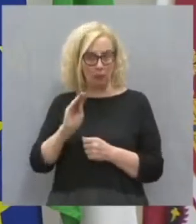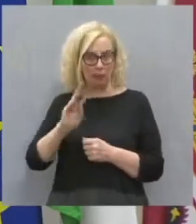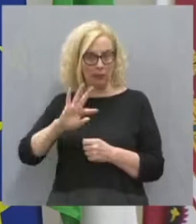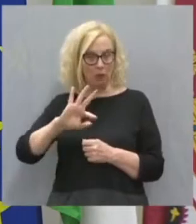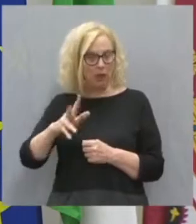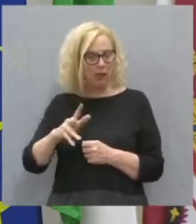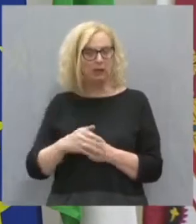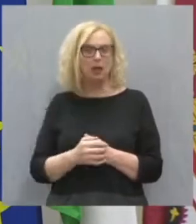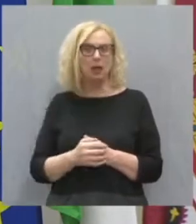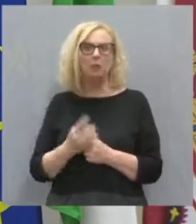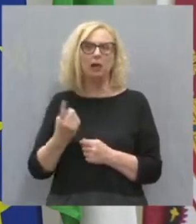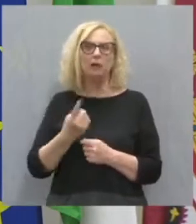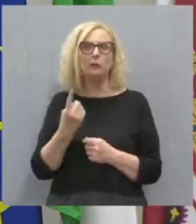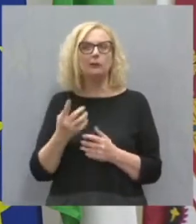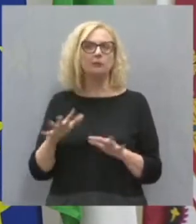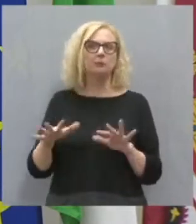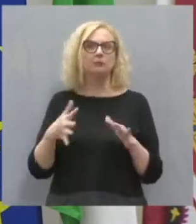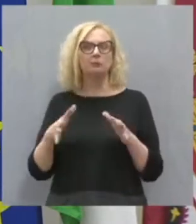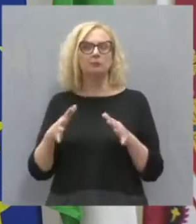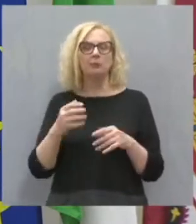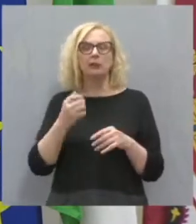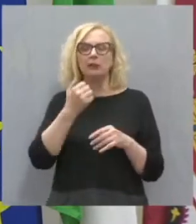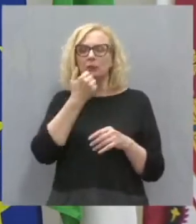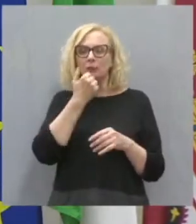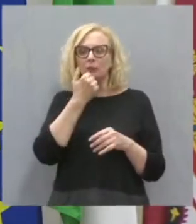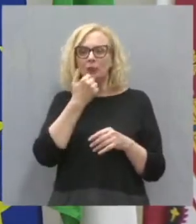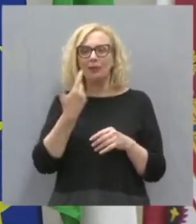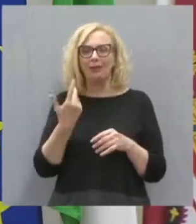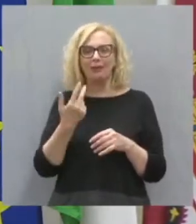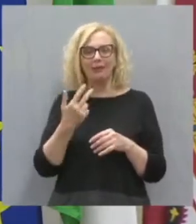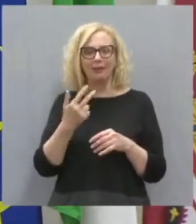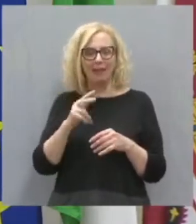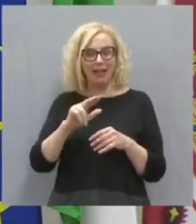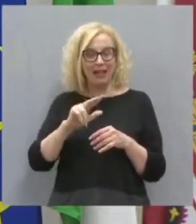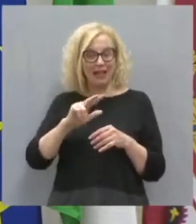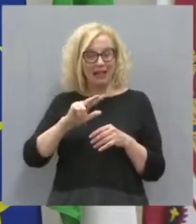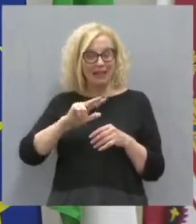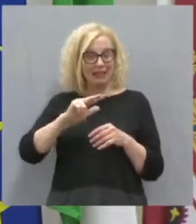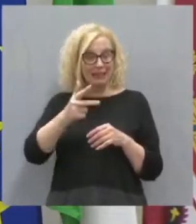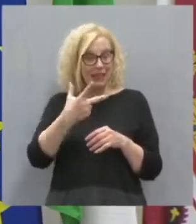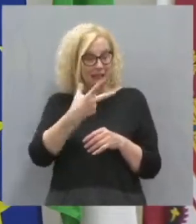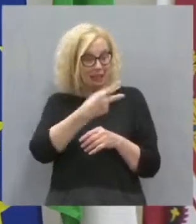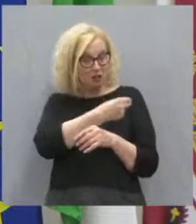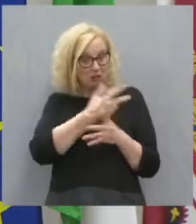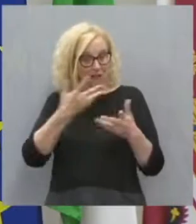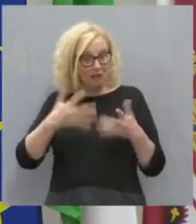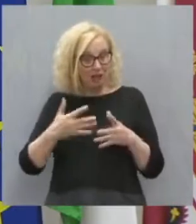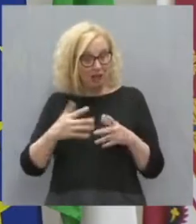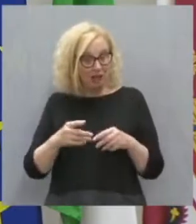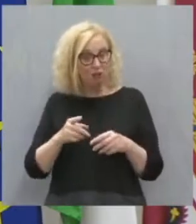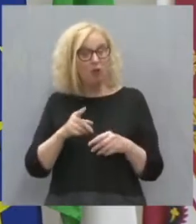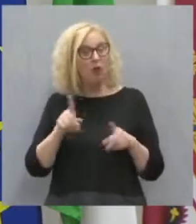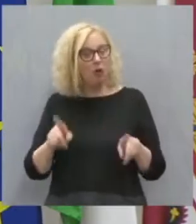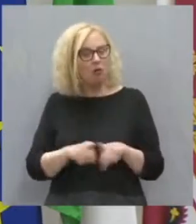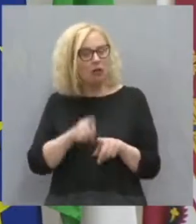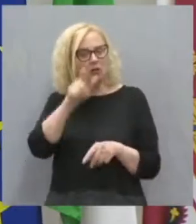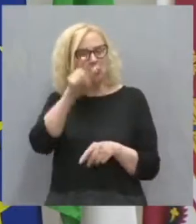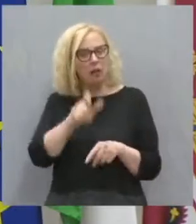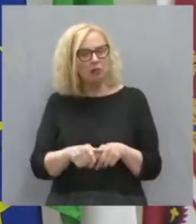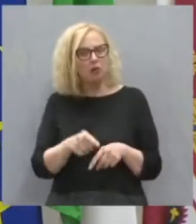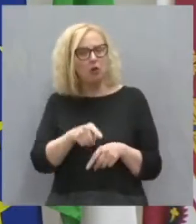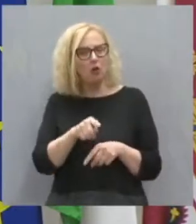qualcuno dice ci sono dei positive a tre settimane dalla terza dose è vera questa cosa insieme ai perché succede